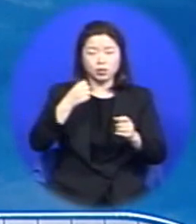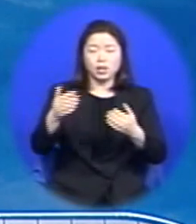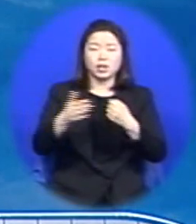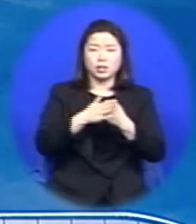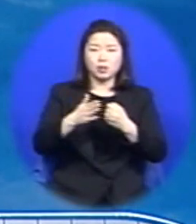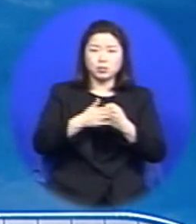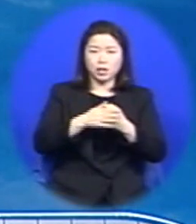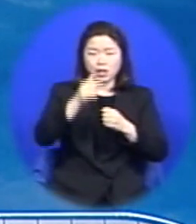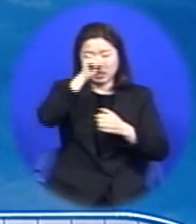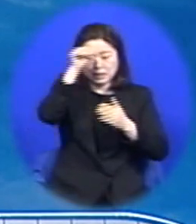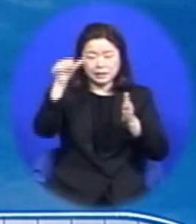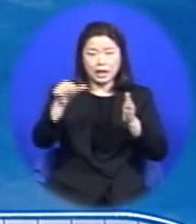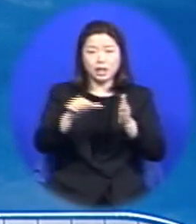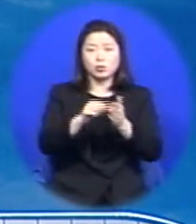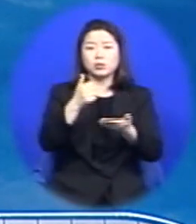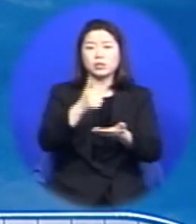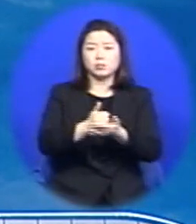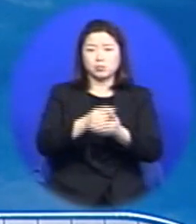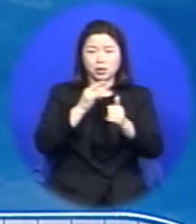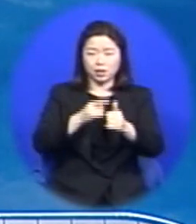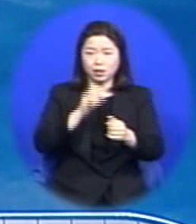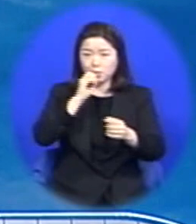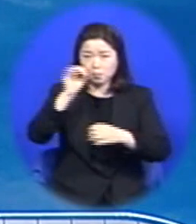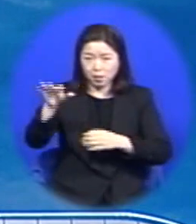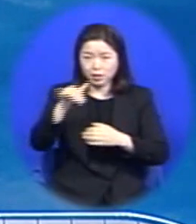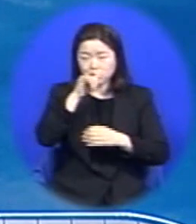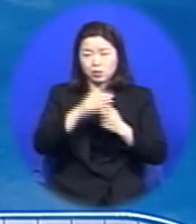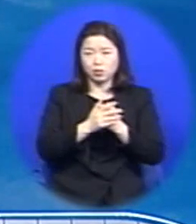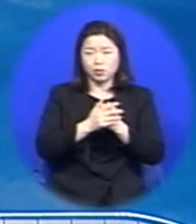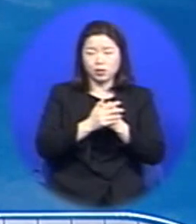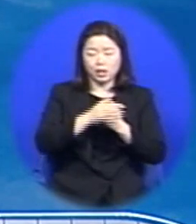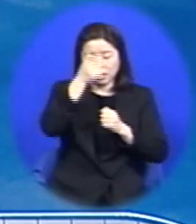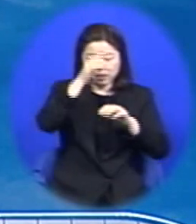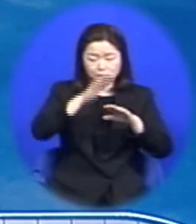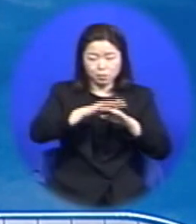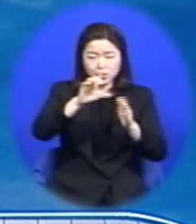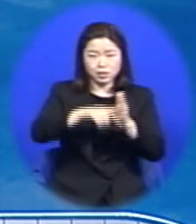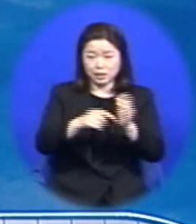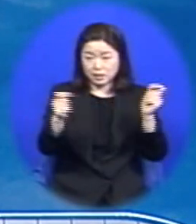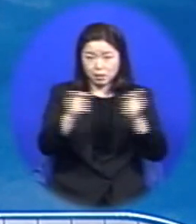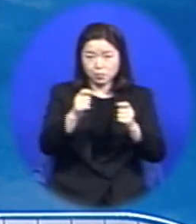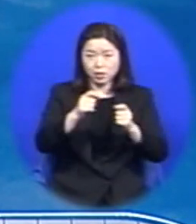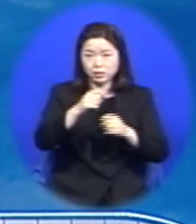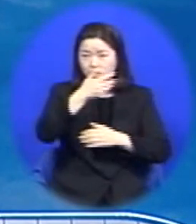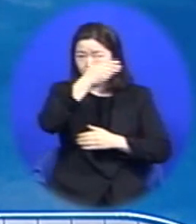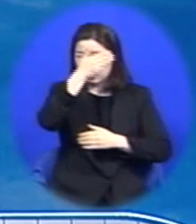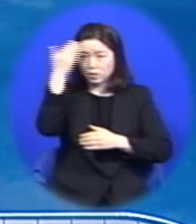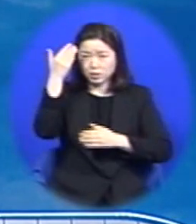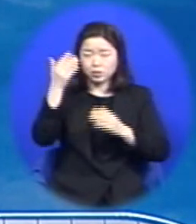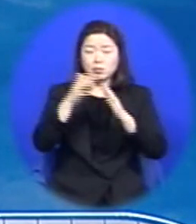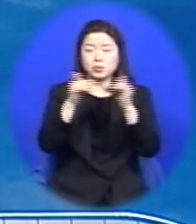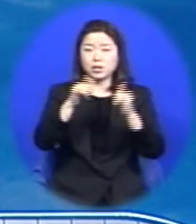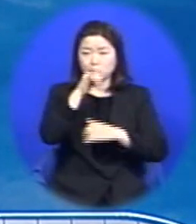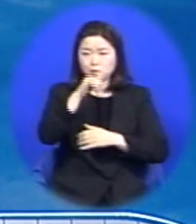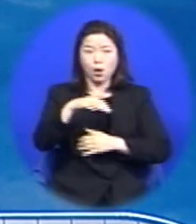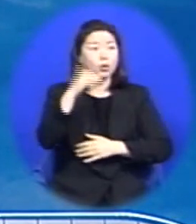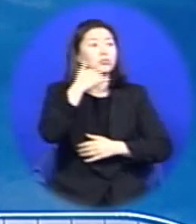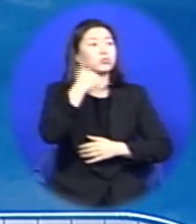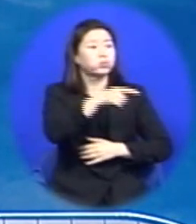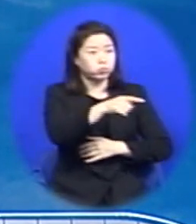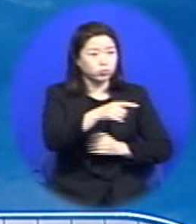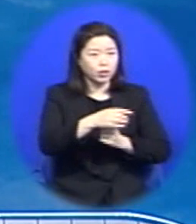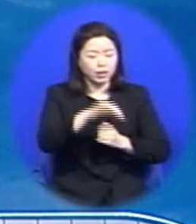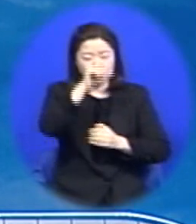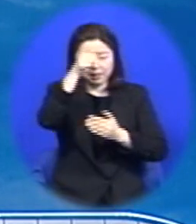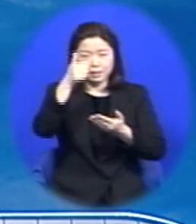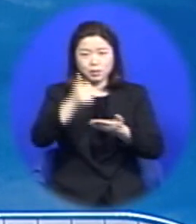장로님들에게 말씀드렸어요. 예배 시간이 너무 짧다고 하는 청년이 있습니다. 누가 그런 이야기를 해요?